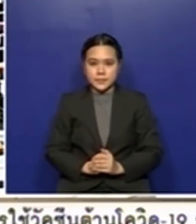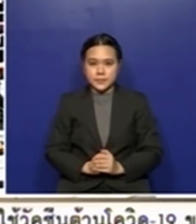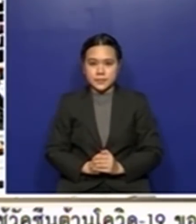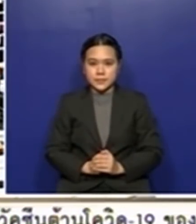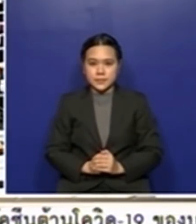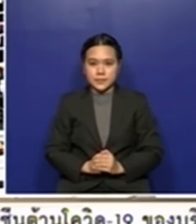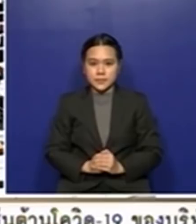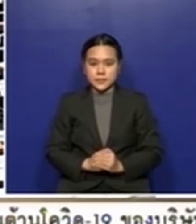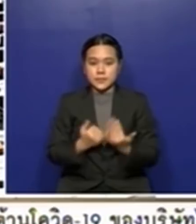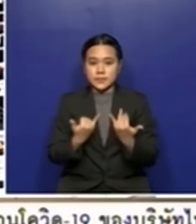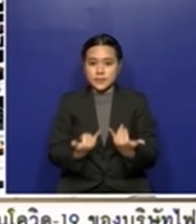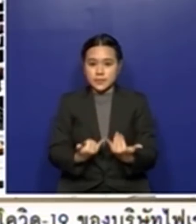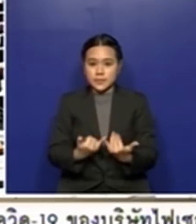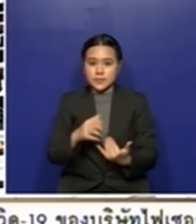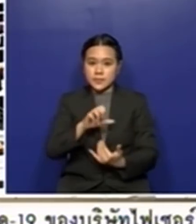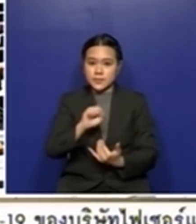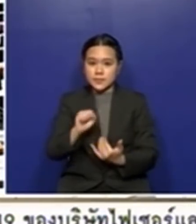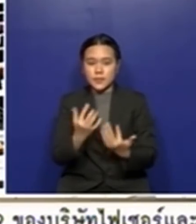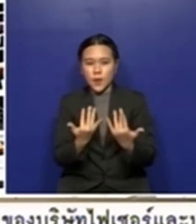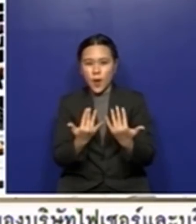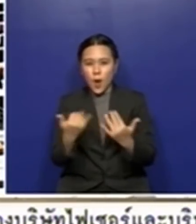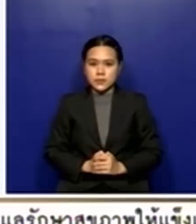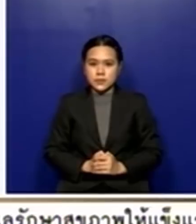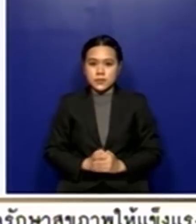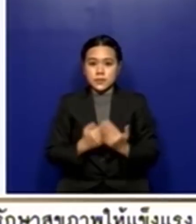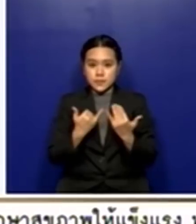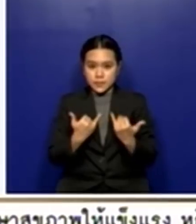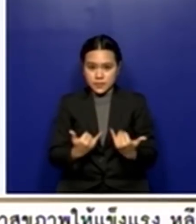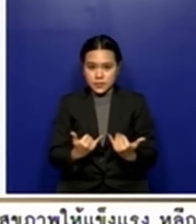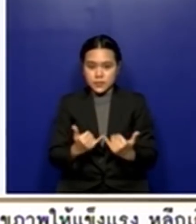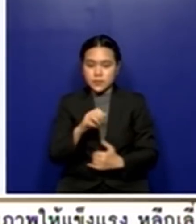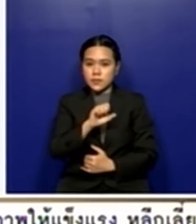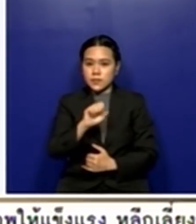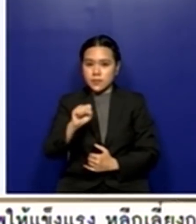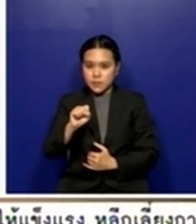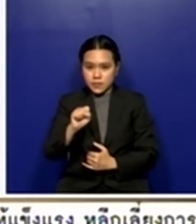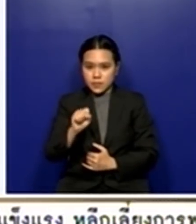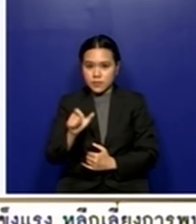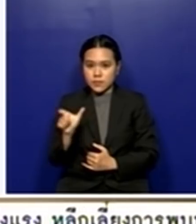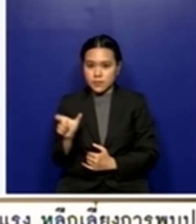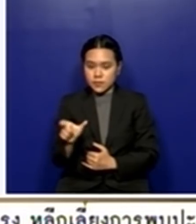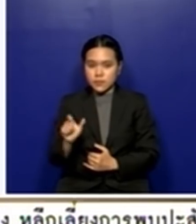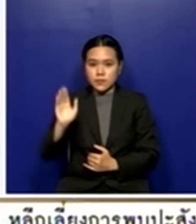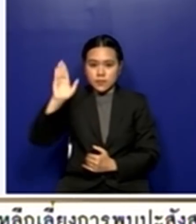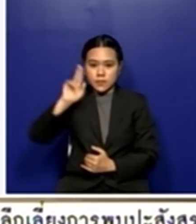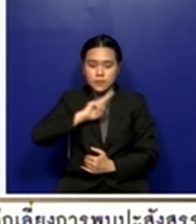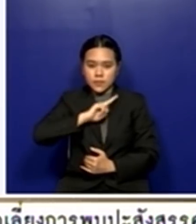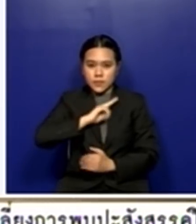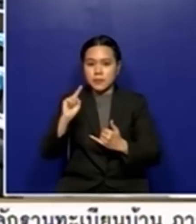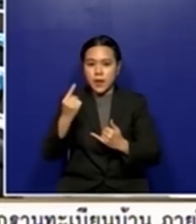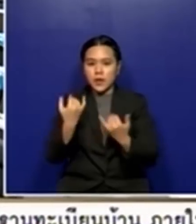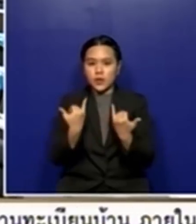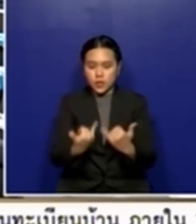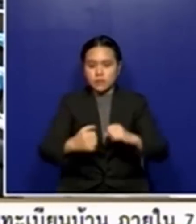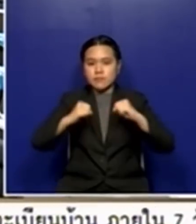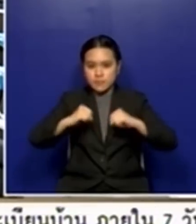ณาจักรไทยนะครับเปิดให้มีการรับฟังความเห็นประชาชนนะครับเกี่ยวกับร่างรัฐธรรมนูญเนี่ย27พฤศจิกายน63ถึง31ธันว